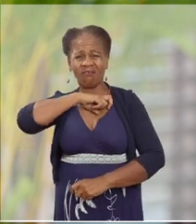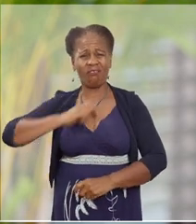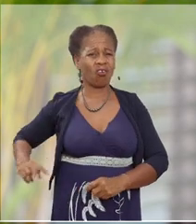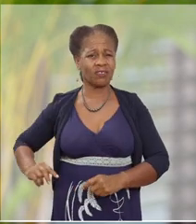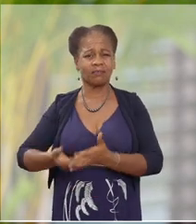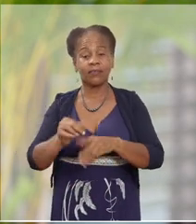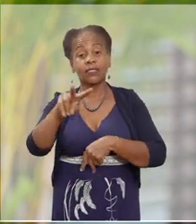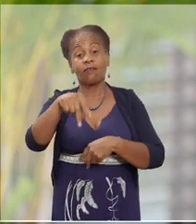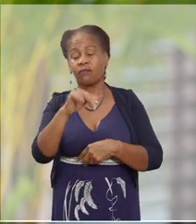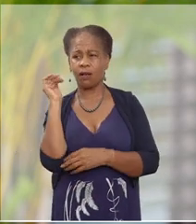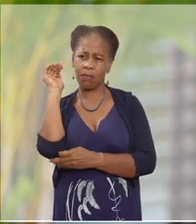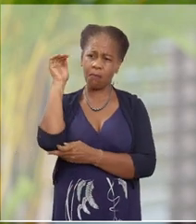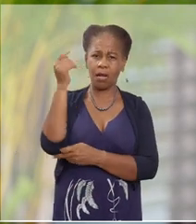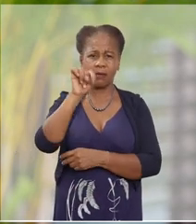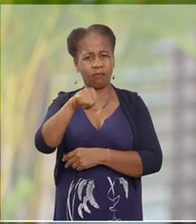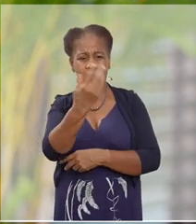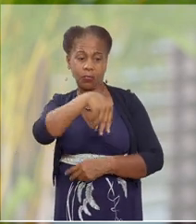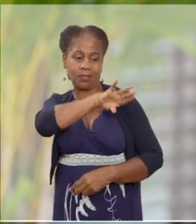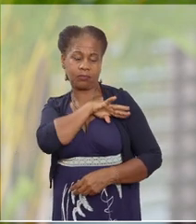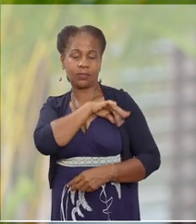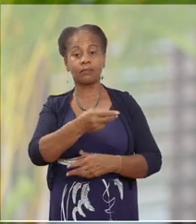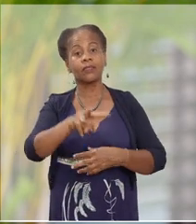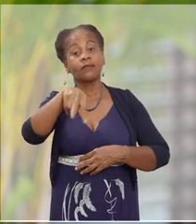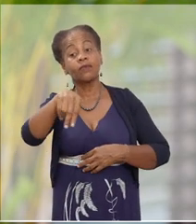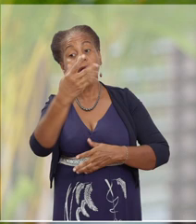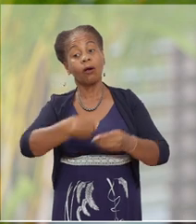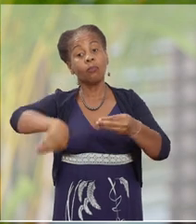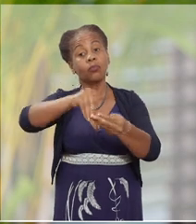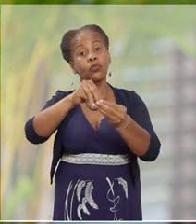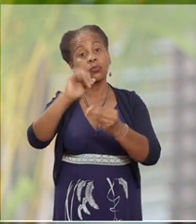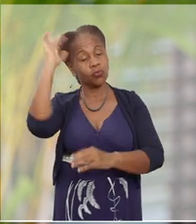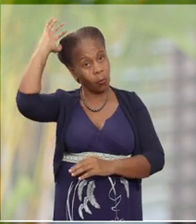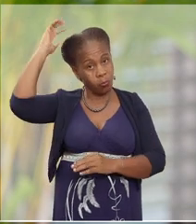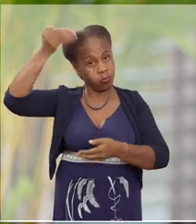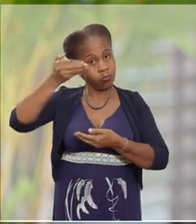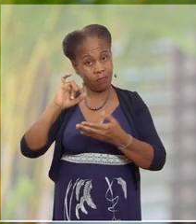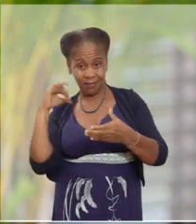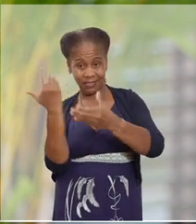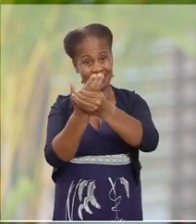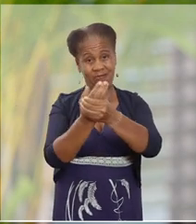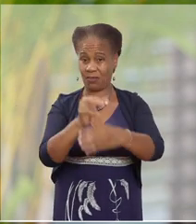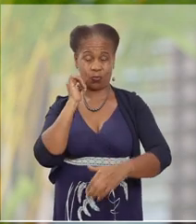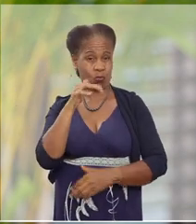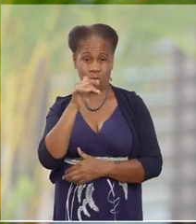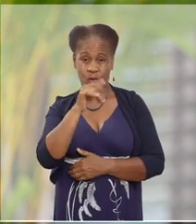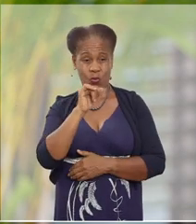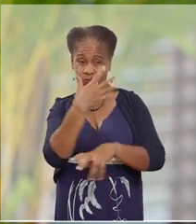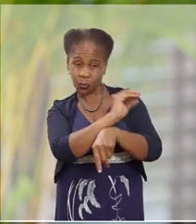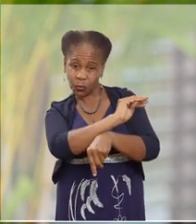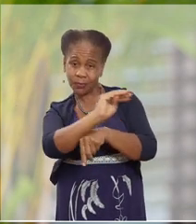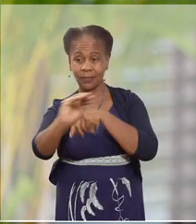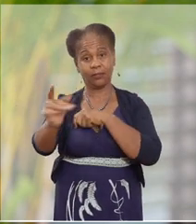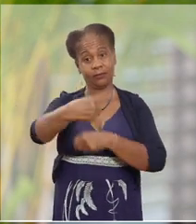responsabilité en dépit du travail exemplaire des agents du 10 mobiliser chaque jour pour notre